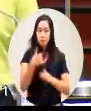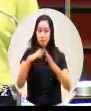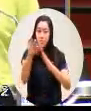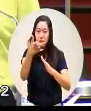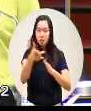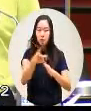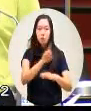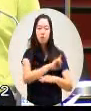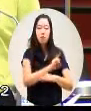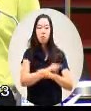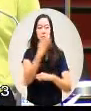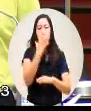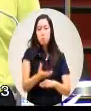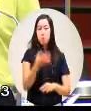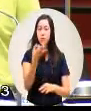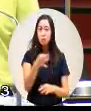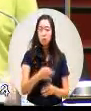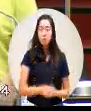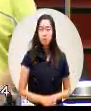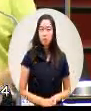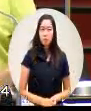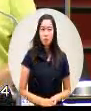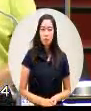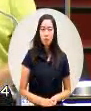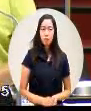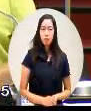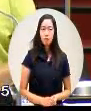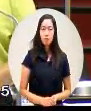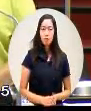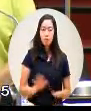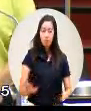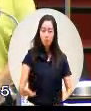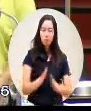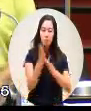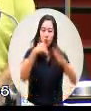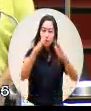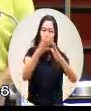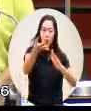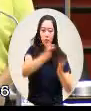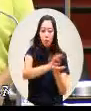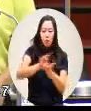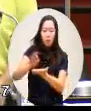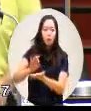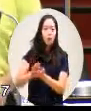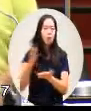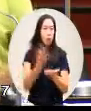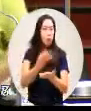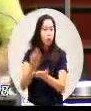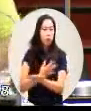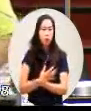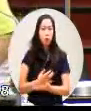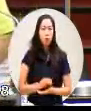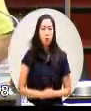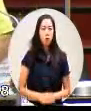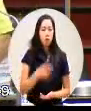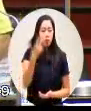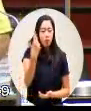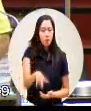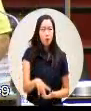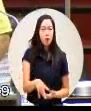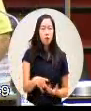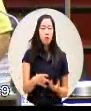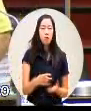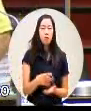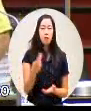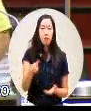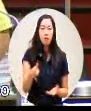呢？好，啊，真好，起码都经费无啥搞的，啊，过来。